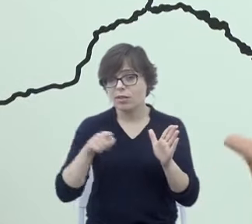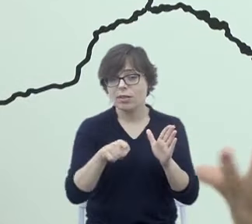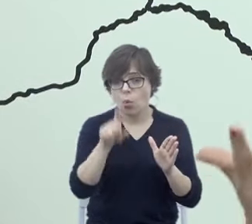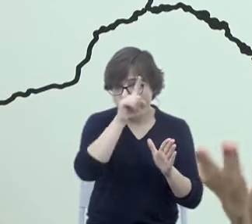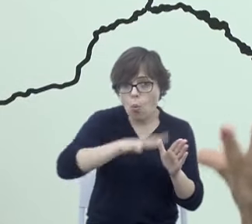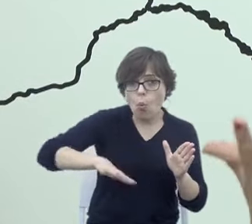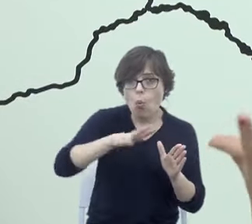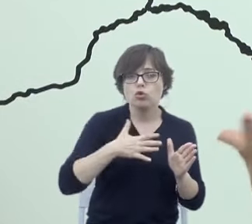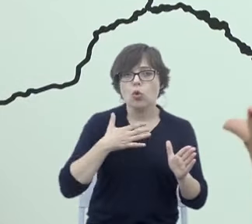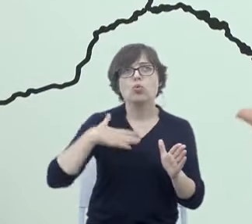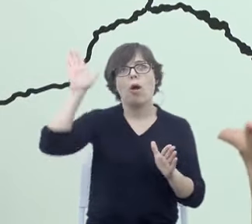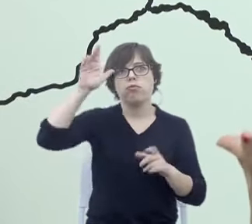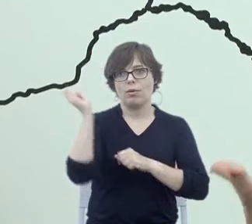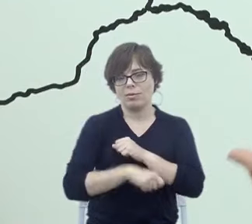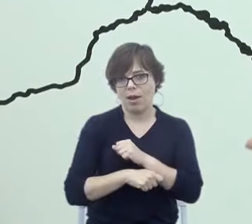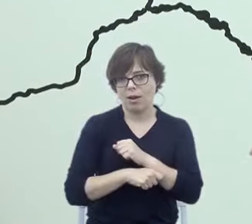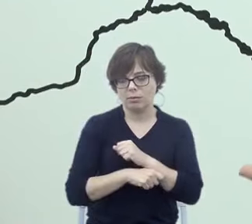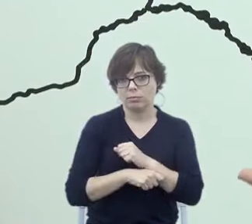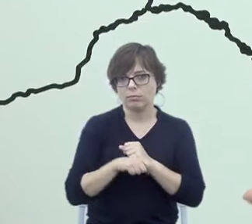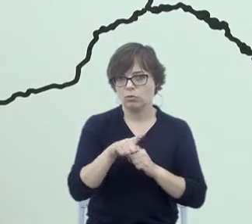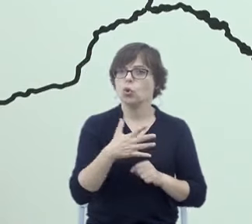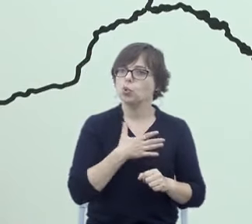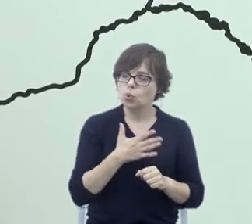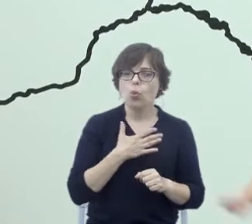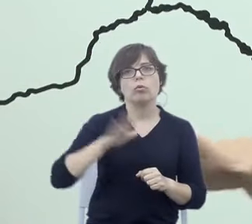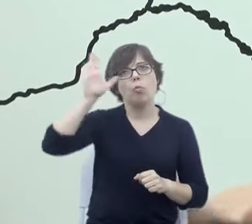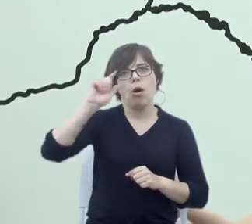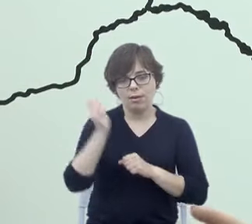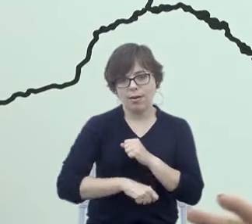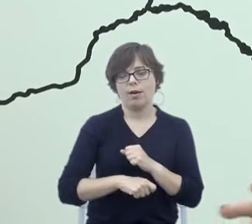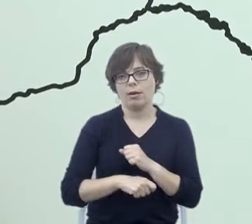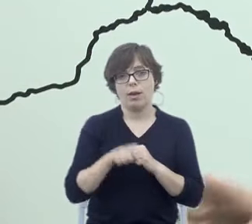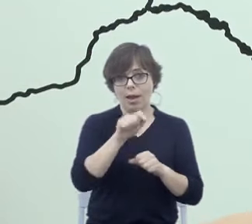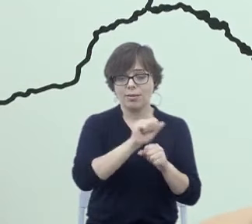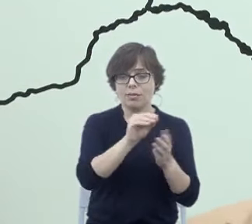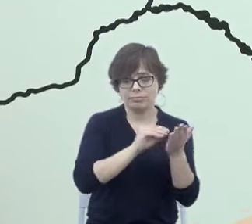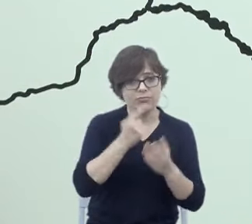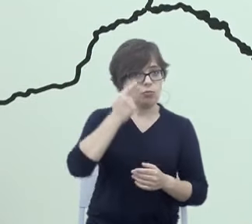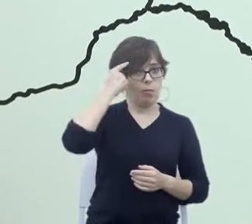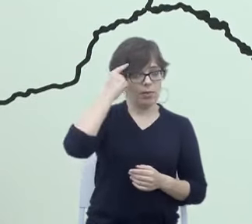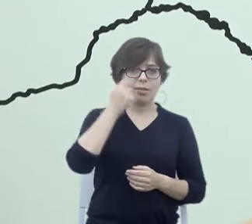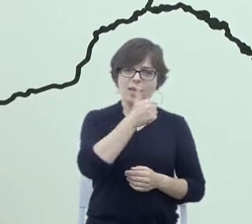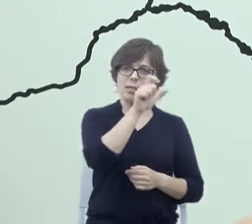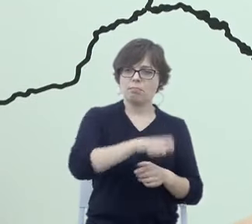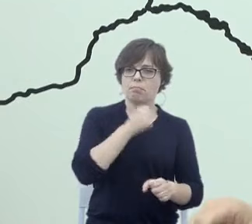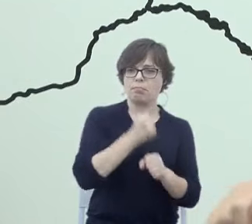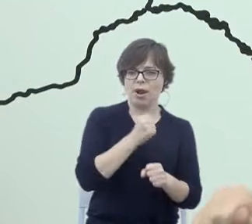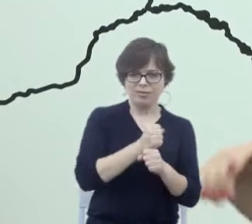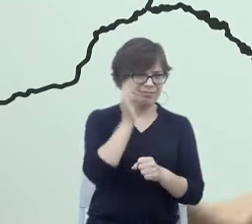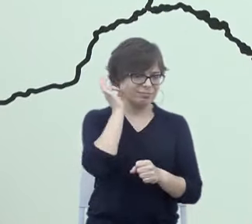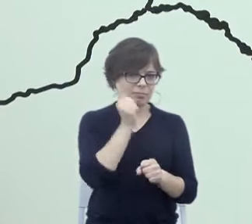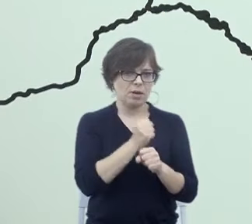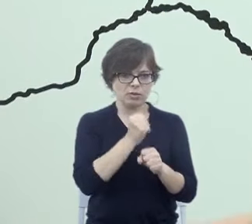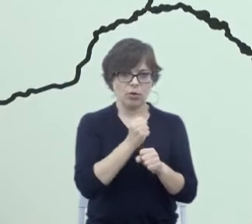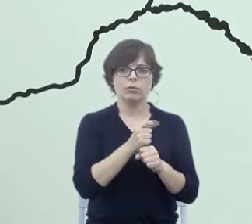jakby karę boską. Tak? Jakby odczuwali takie poczucie, mieli kary boskiej. Tam jest takie wspomnienie, kiedy jedna z pracownic już